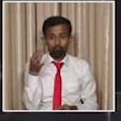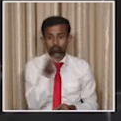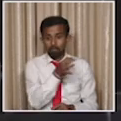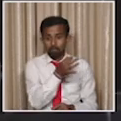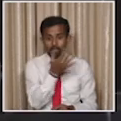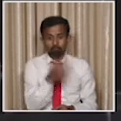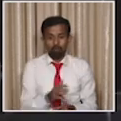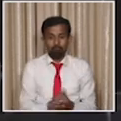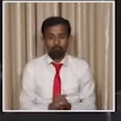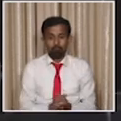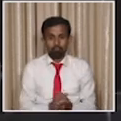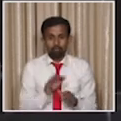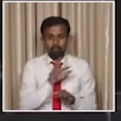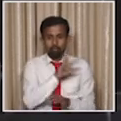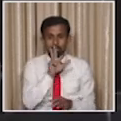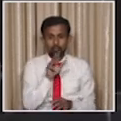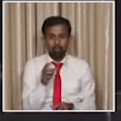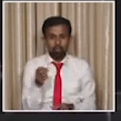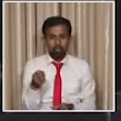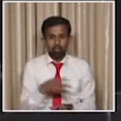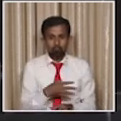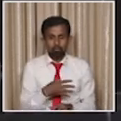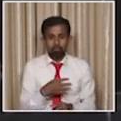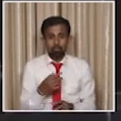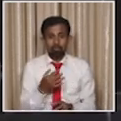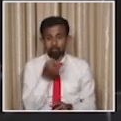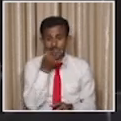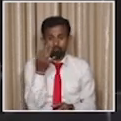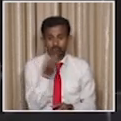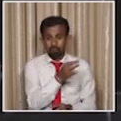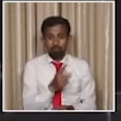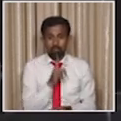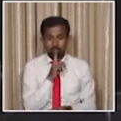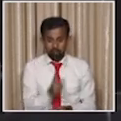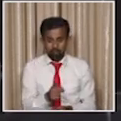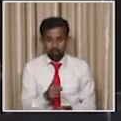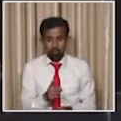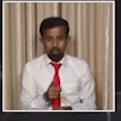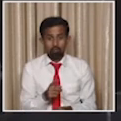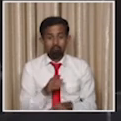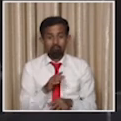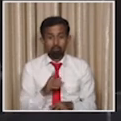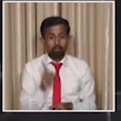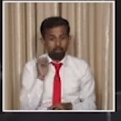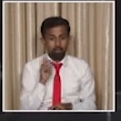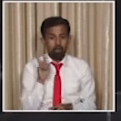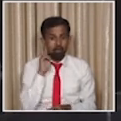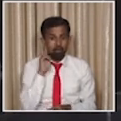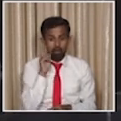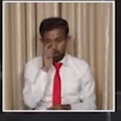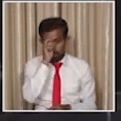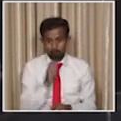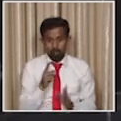ඊළඟට 19 වෙනිදා මම ට්වීට් එකක් ගහලා තියෙනවා. මම කියලා තියෙනවා මම කතා කරලා ජන එදා රනිල් වික්‍රමසිංහ